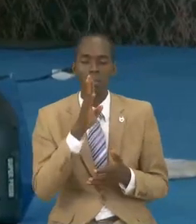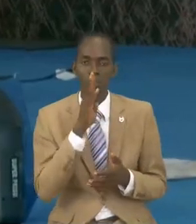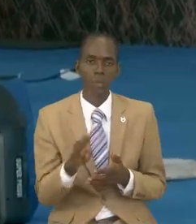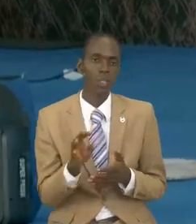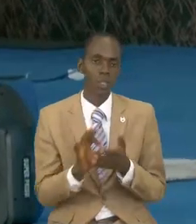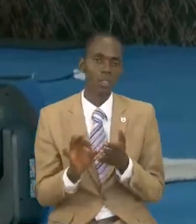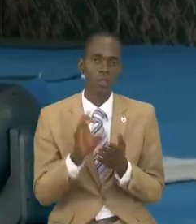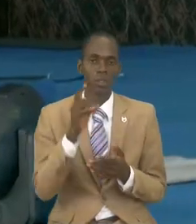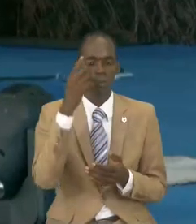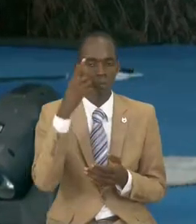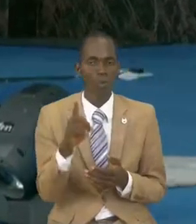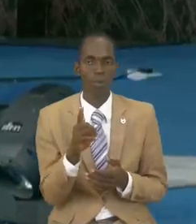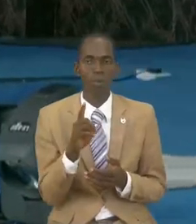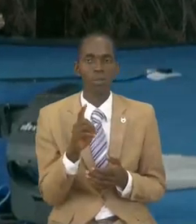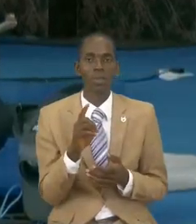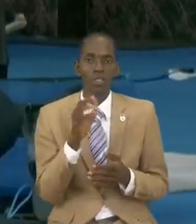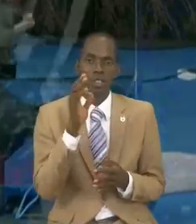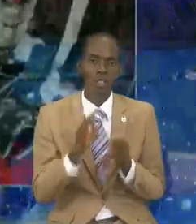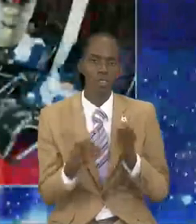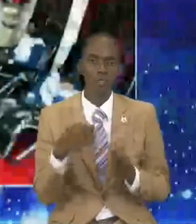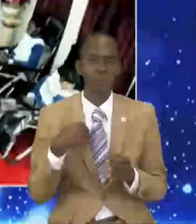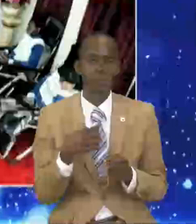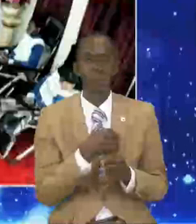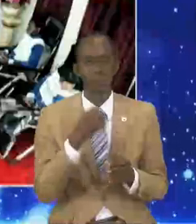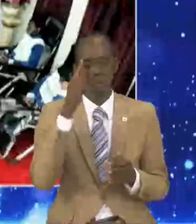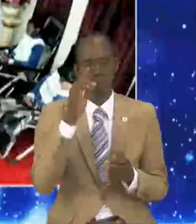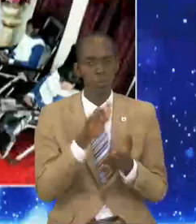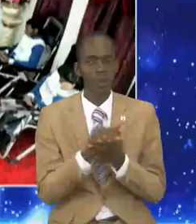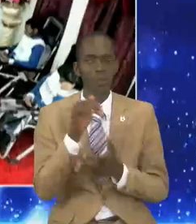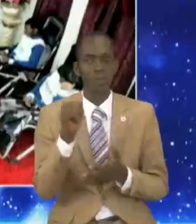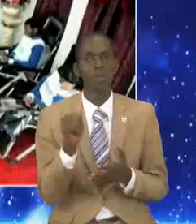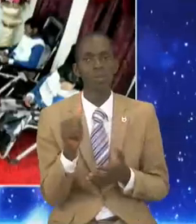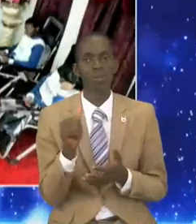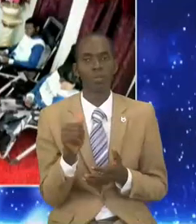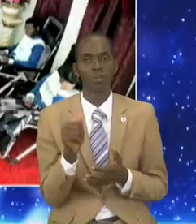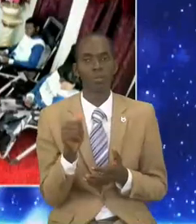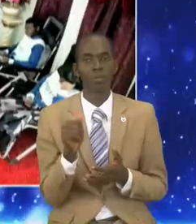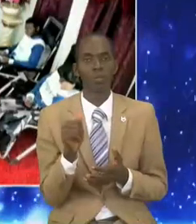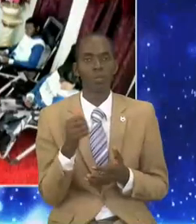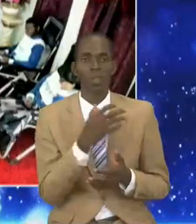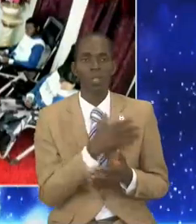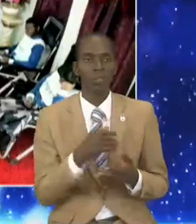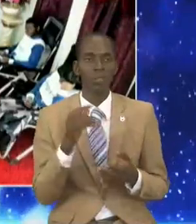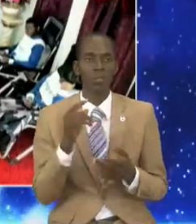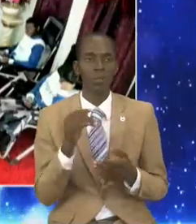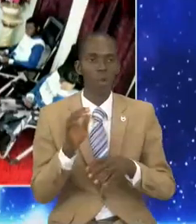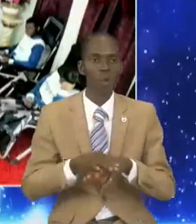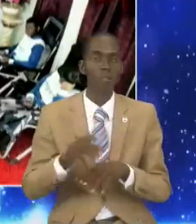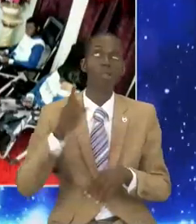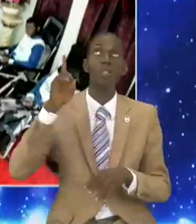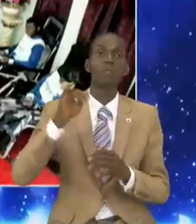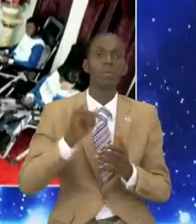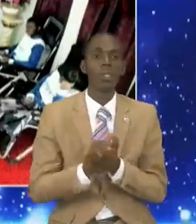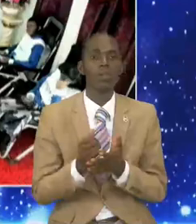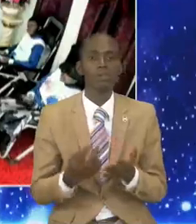c'est encore à cause de nous à qui cela sera imputé, à nous qui croyons en celui qui a ressuscité